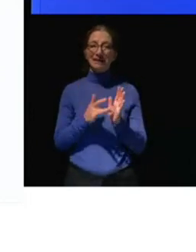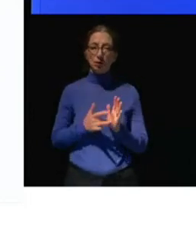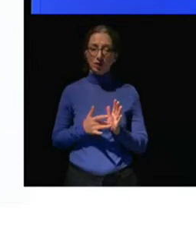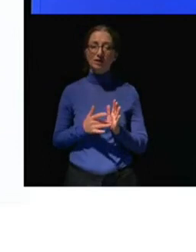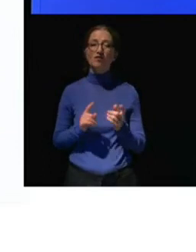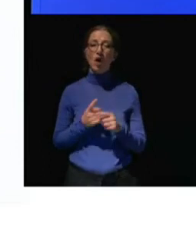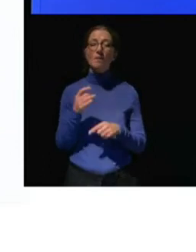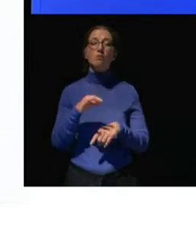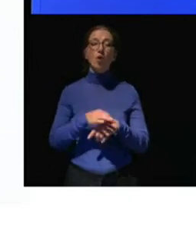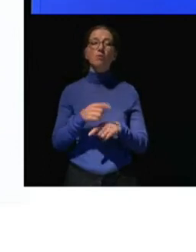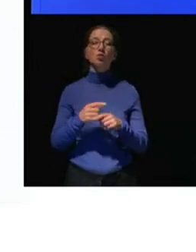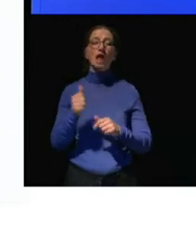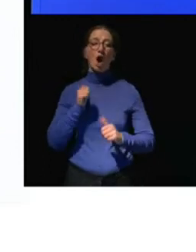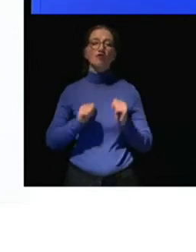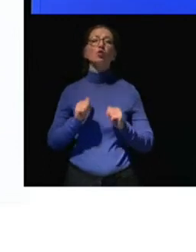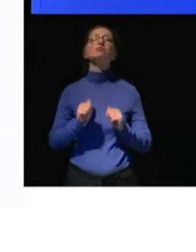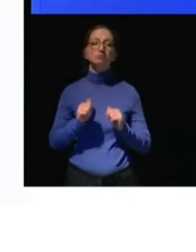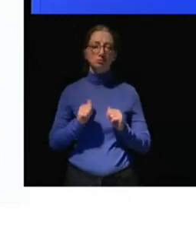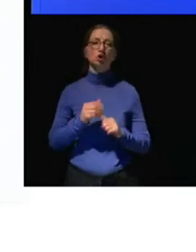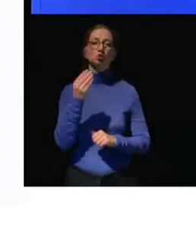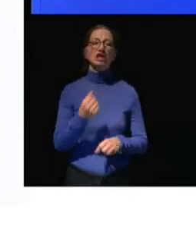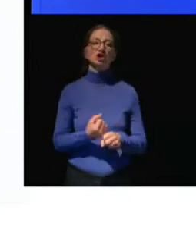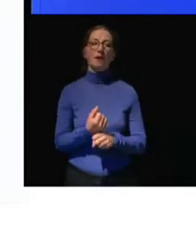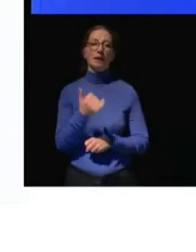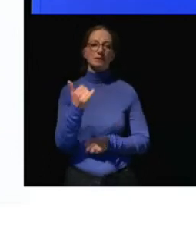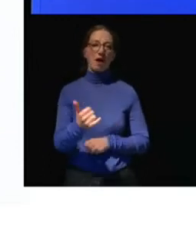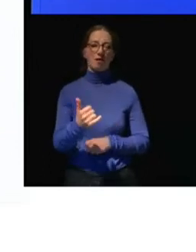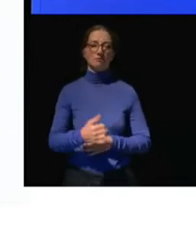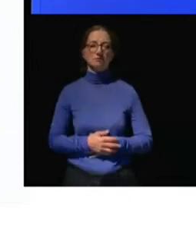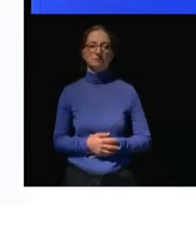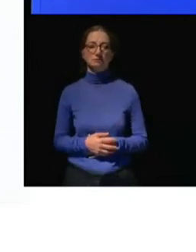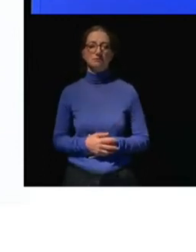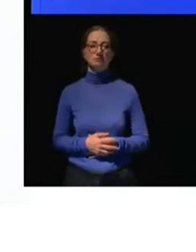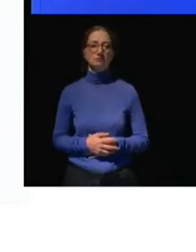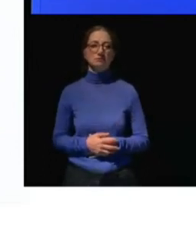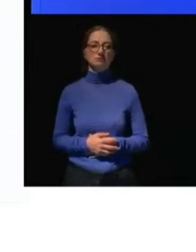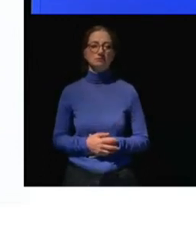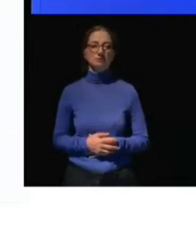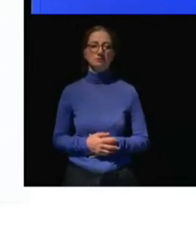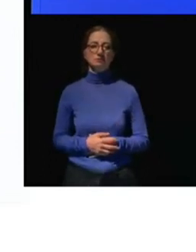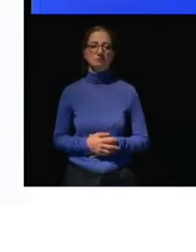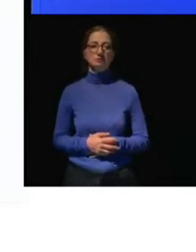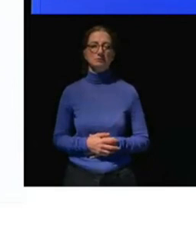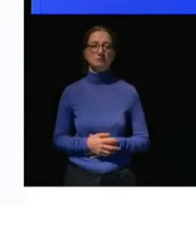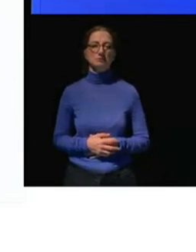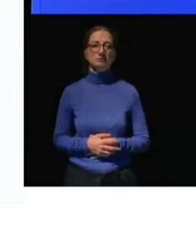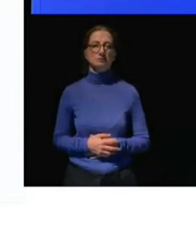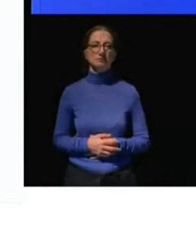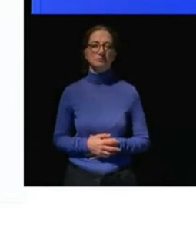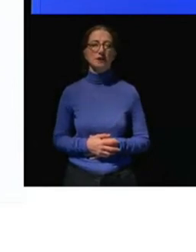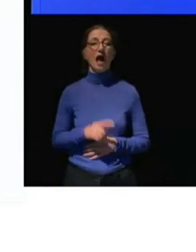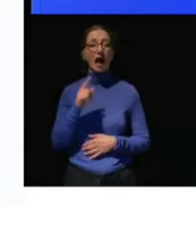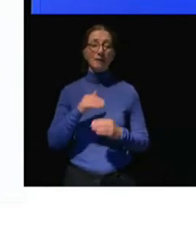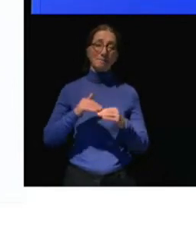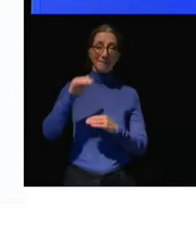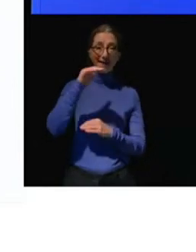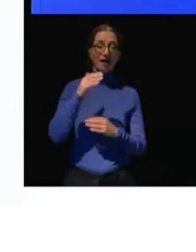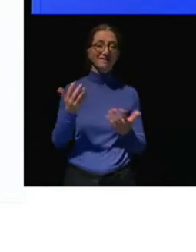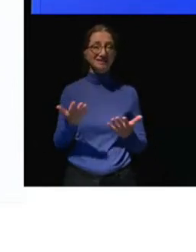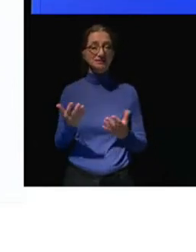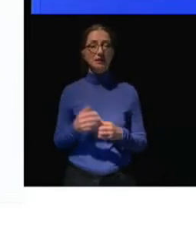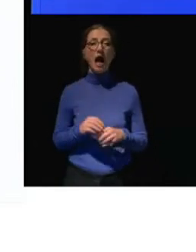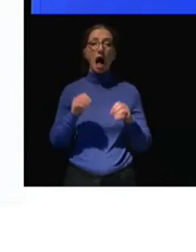allem Proben und Aufführungen als künstlerische Arbeit im engeren Sinne betrachtet. Darüber hinaus